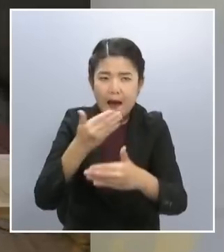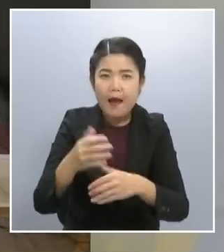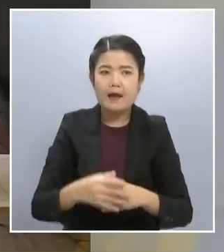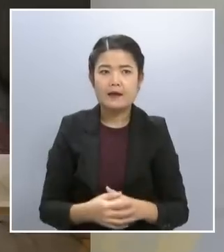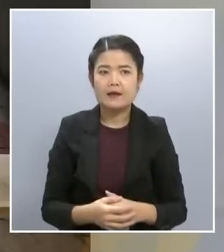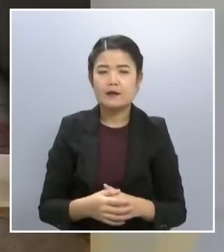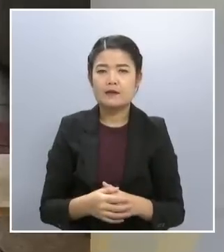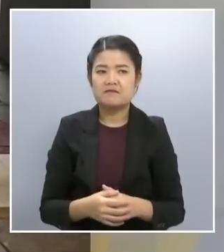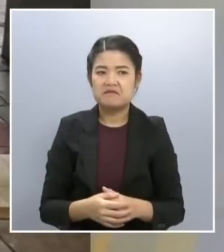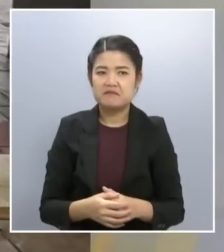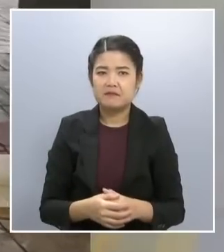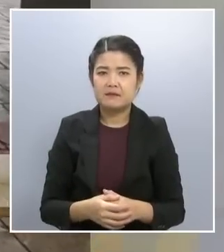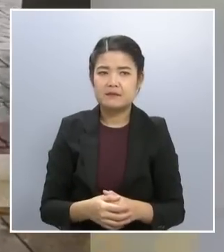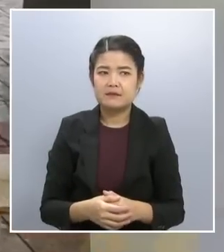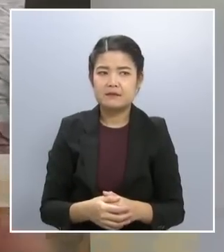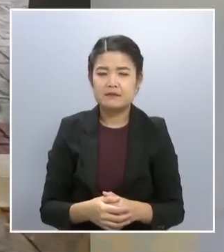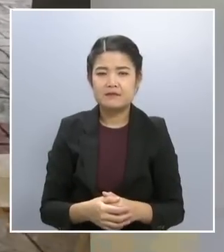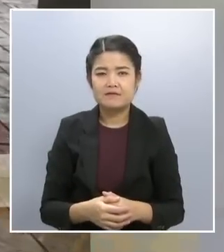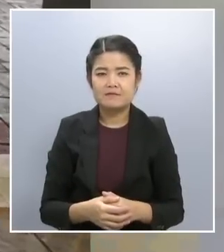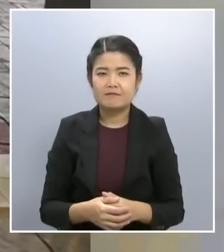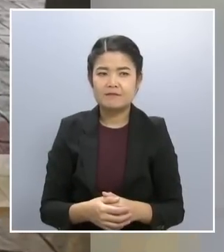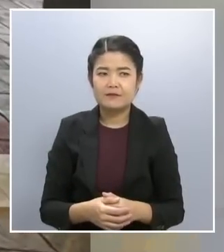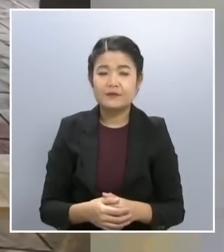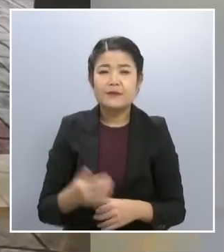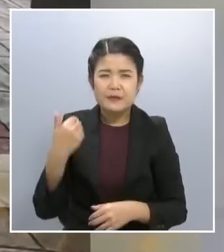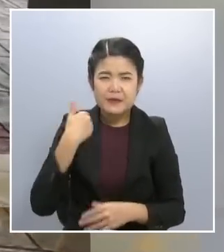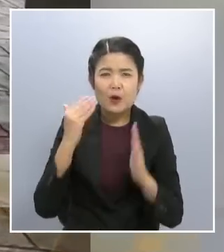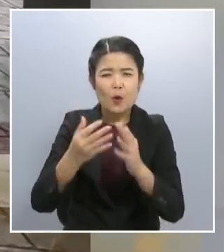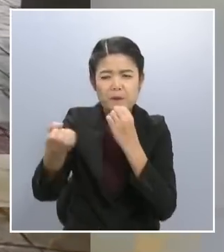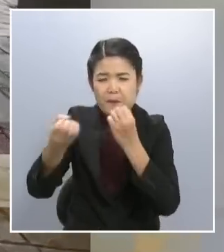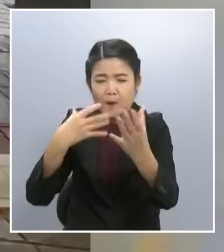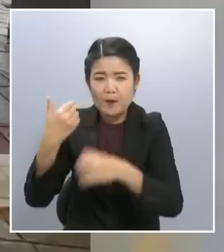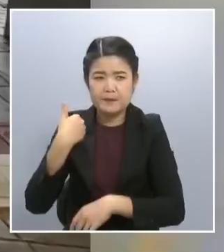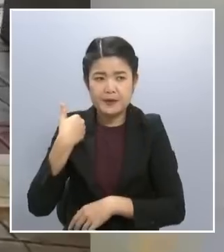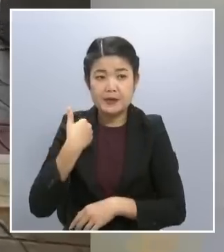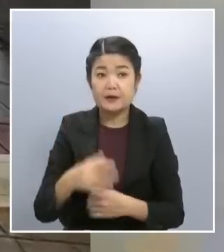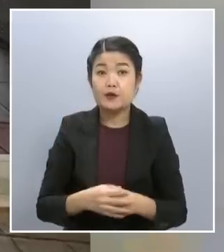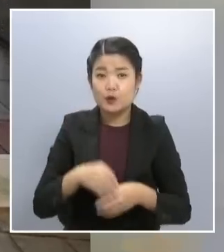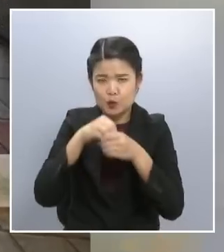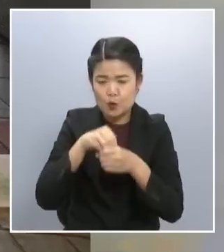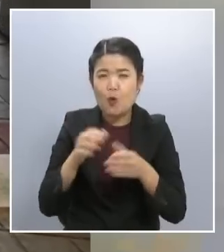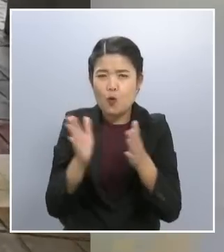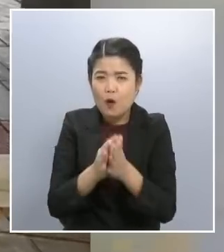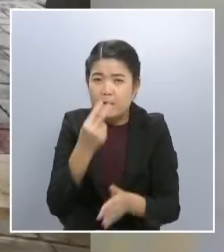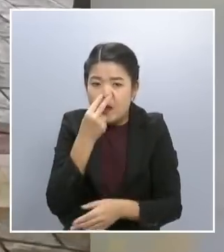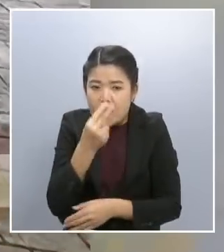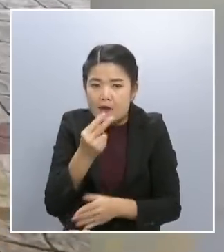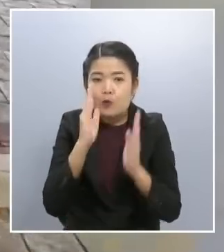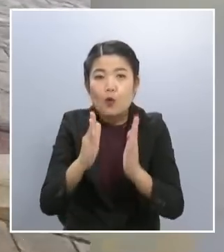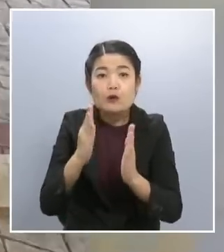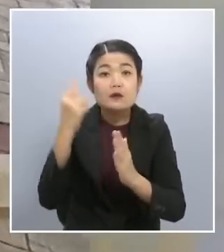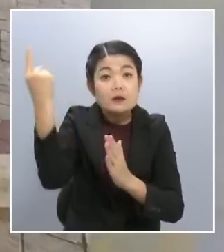เป็นเสียงเดียวกันมีรายหนึ่งบอกอยู่ในขบวนนี้แล้วไปเจอนักท่องเที่ยวต่างชาติ